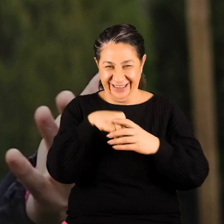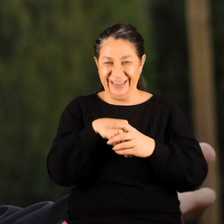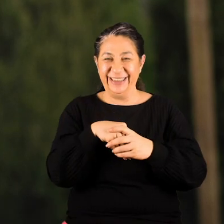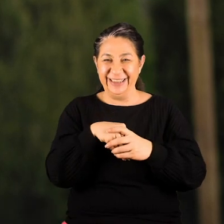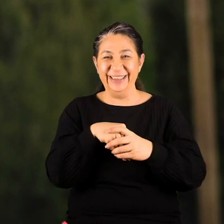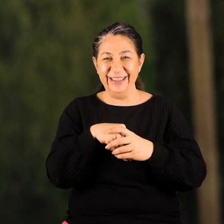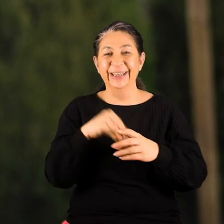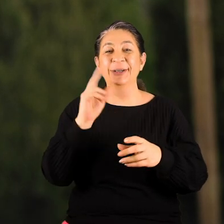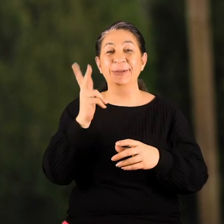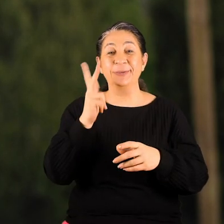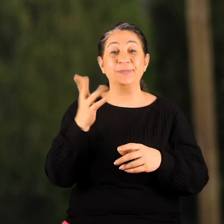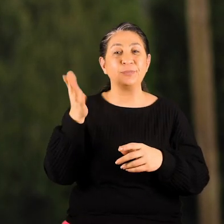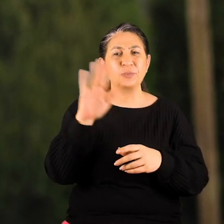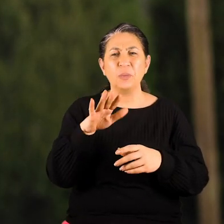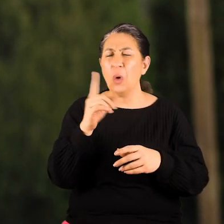ben doktora gidebildim.